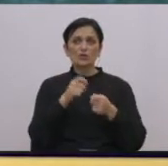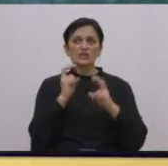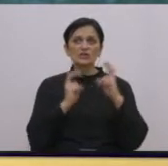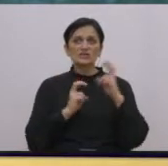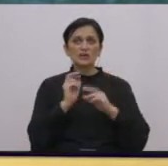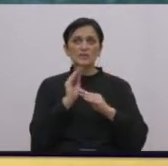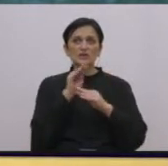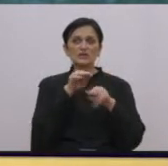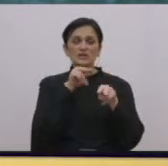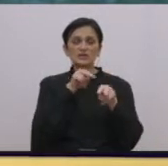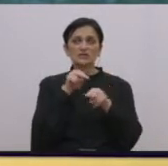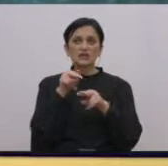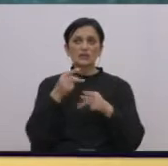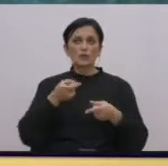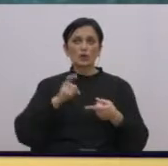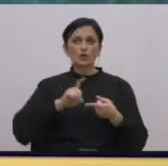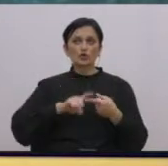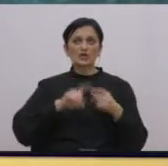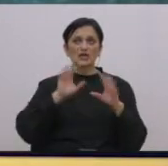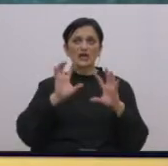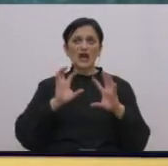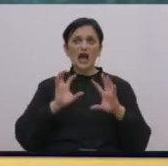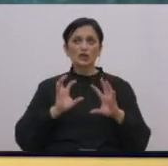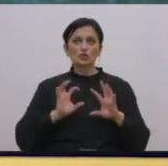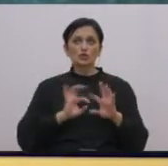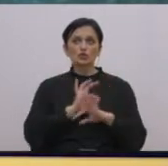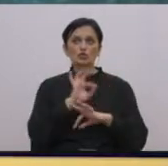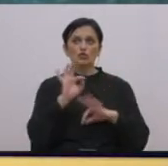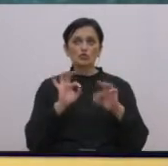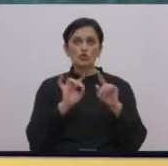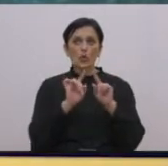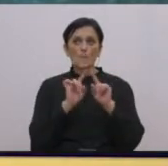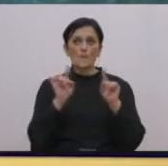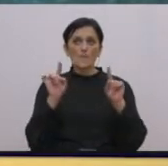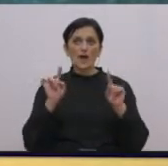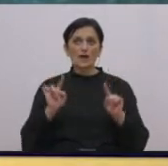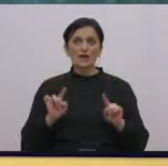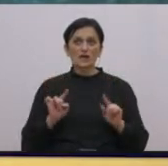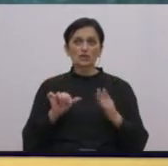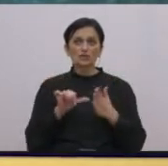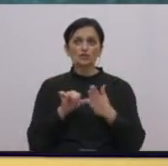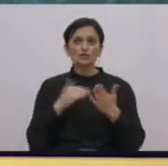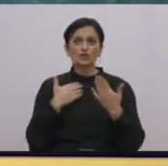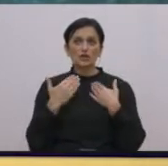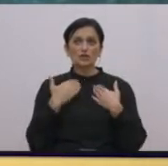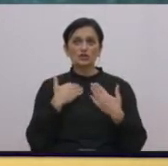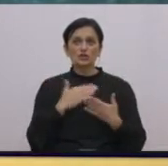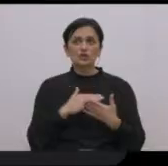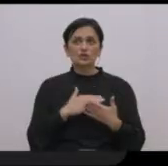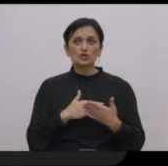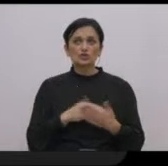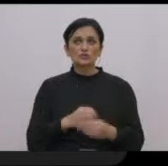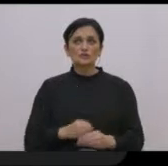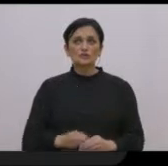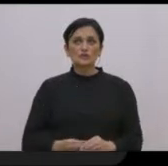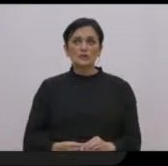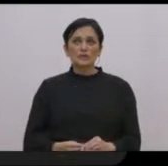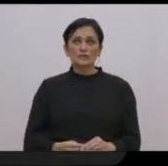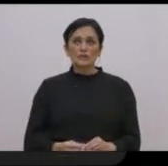დამატებით ზედამხედველობის შესახებ კანონის პროექტის პაკეტი, თქო ჩართოთ კენჭისხის რეჟიმი.